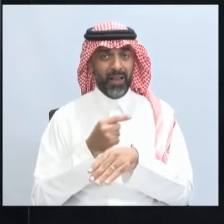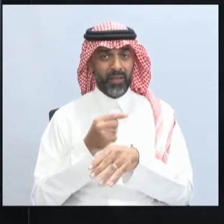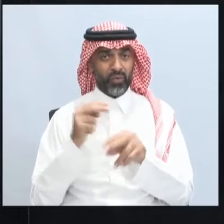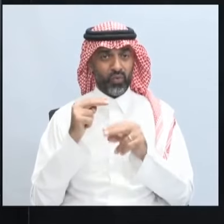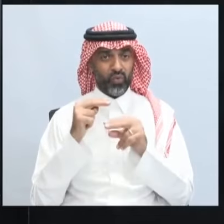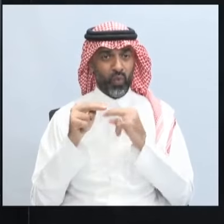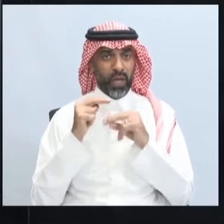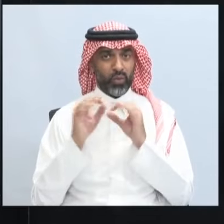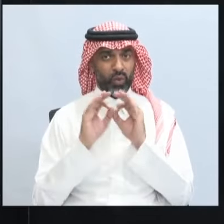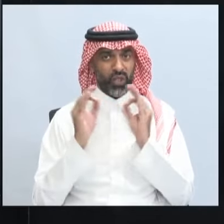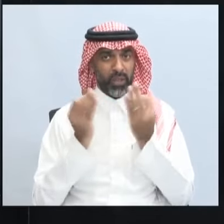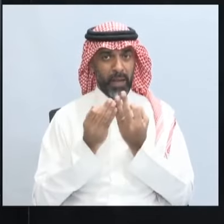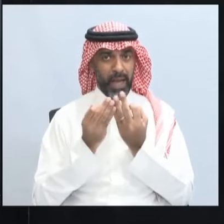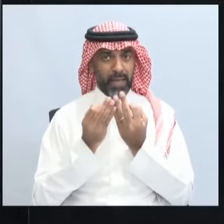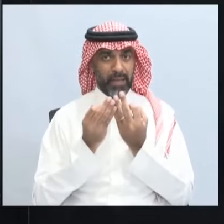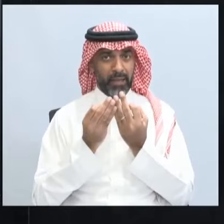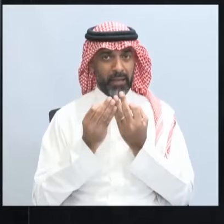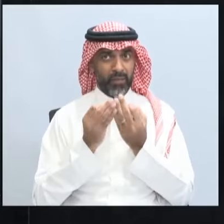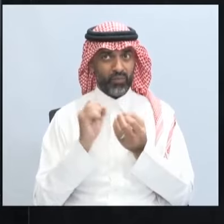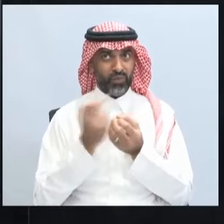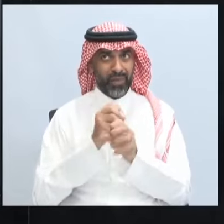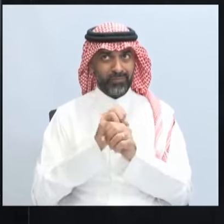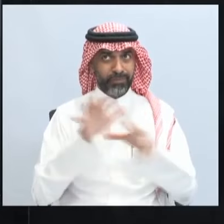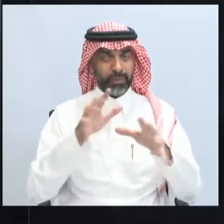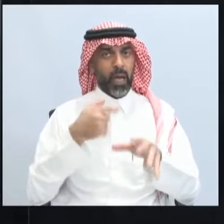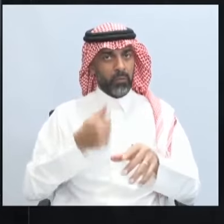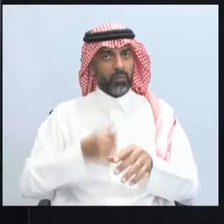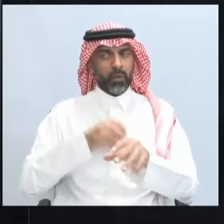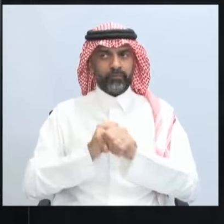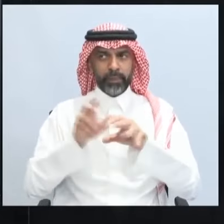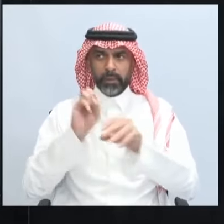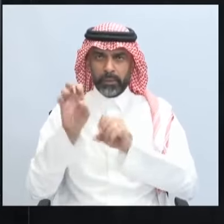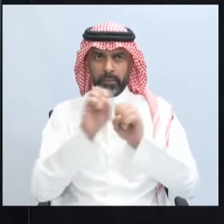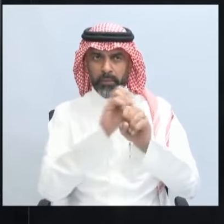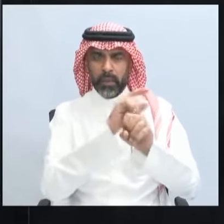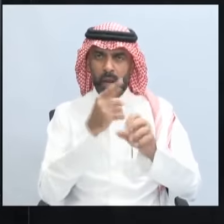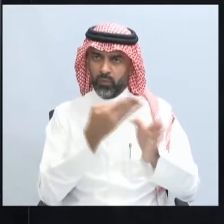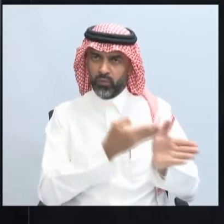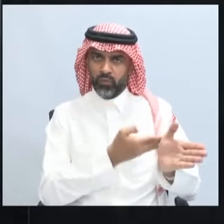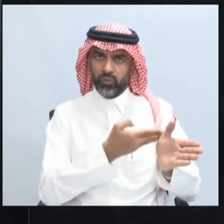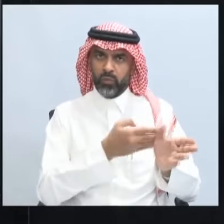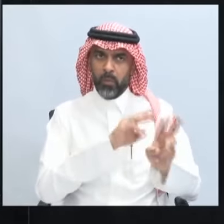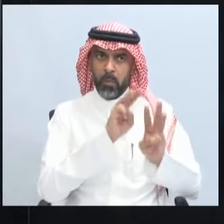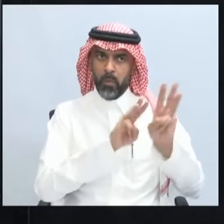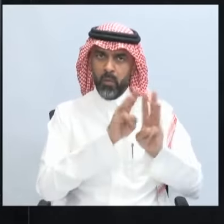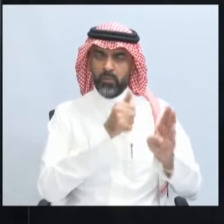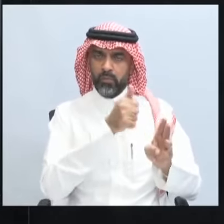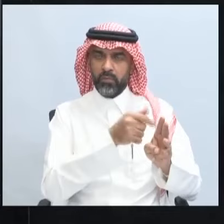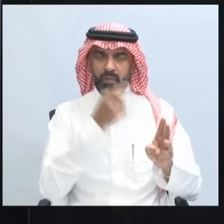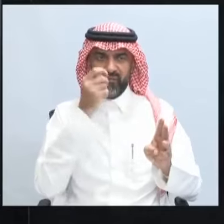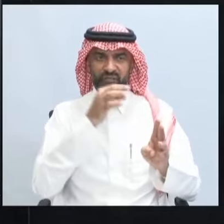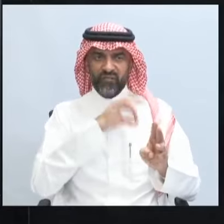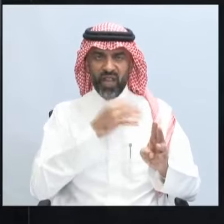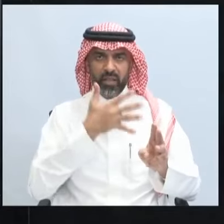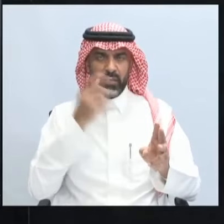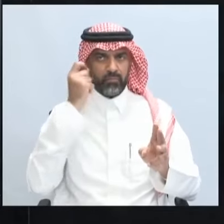وسيله لان تتاثر ولان تؤثر فلهذا نقول من اعظم ما نحققه في فيما يتعلق